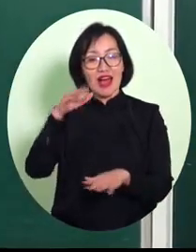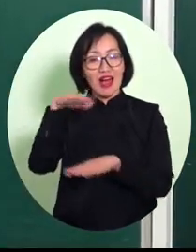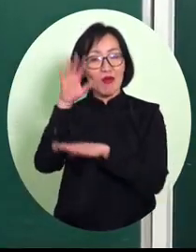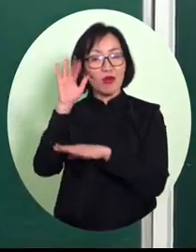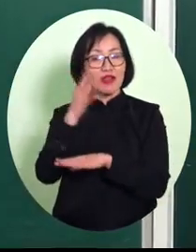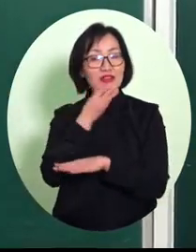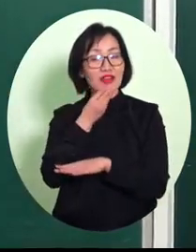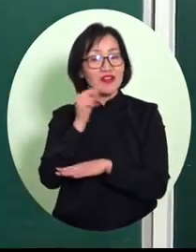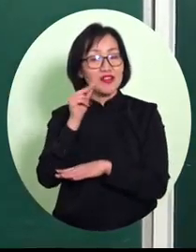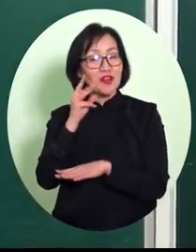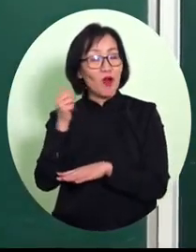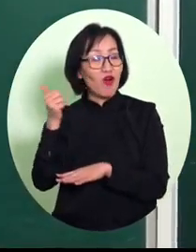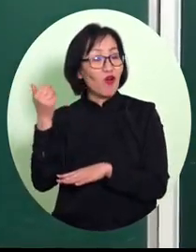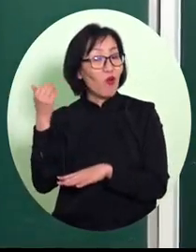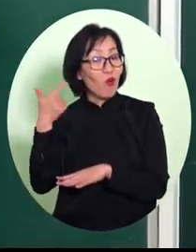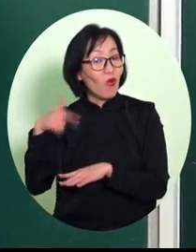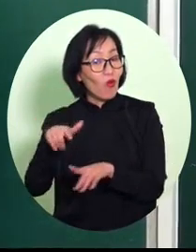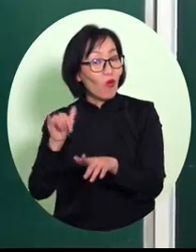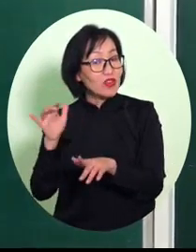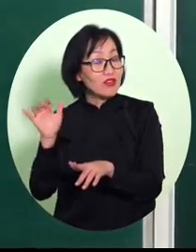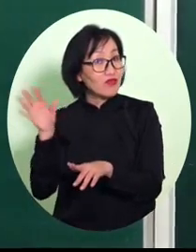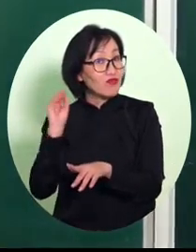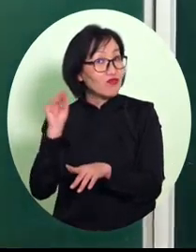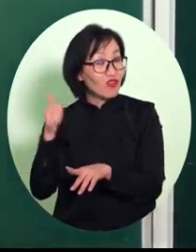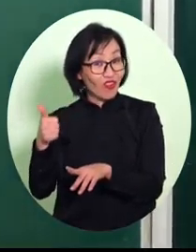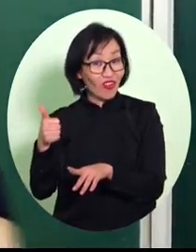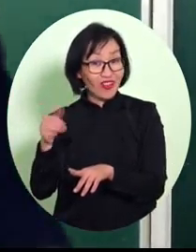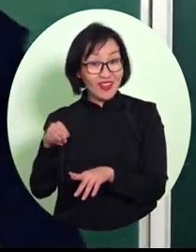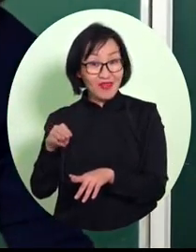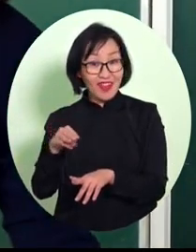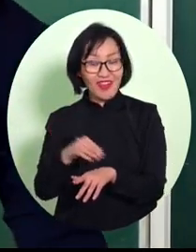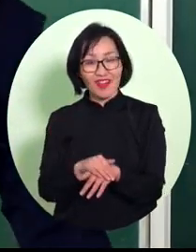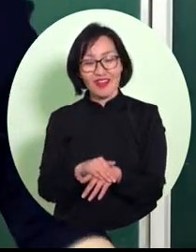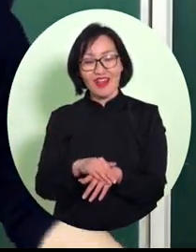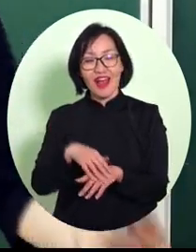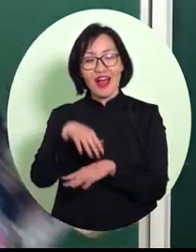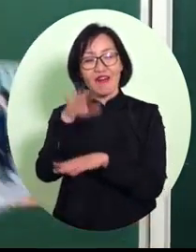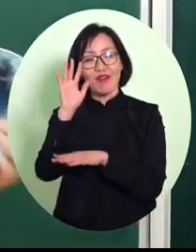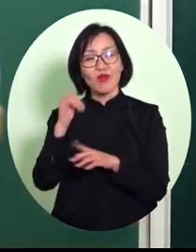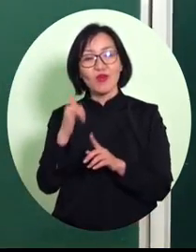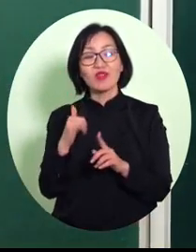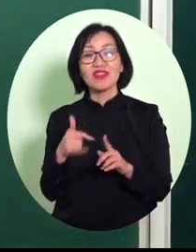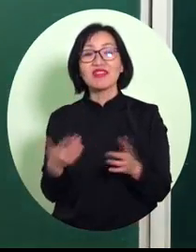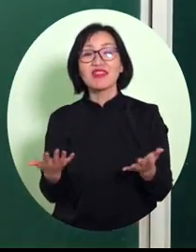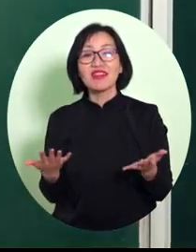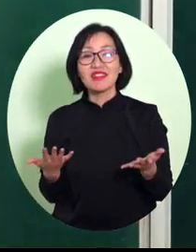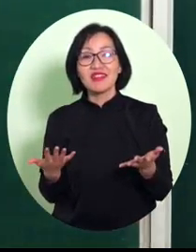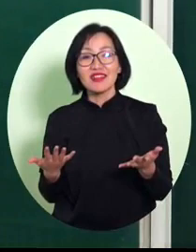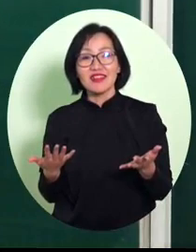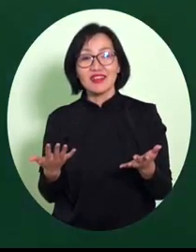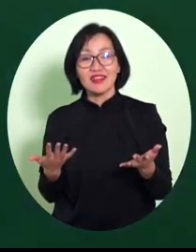сайхан чимээ анир гардаг тийм ээ. За гол урсаж эхэлдэг байх нь байна. За мөн өөр хаврын үлрэлд яадаг